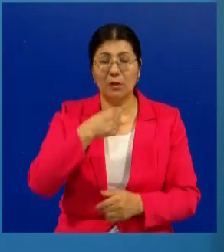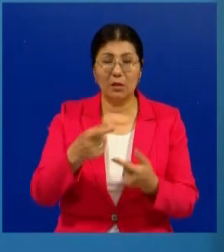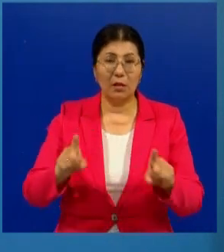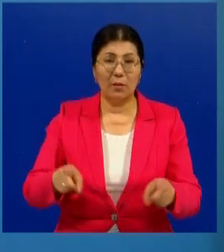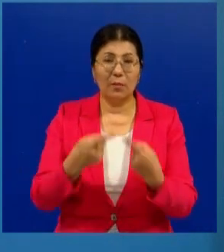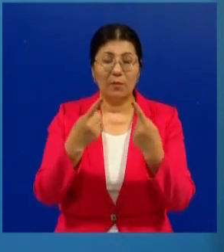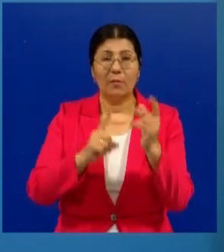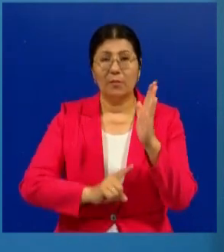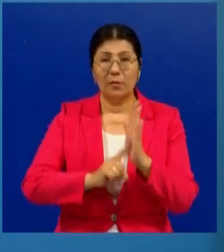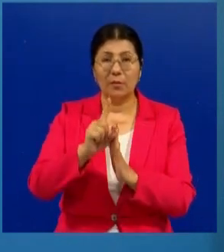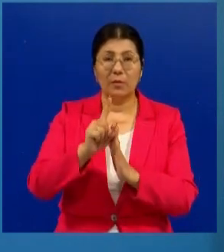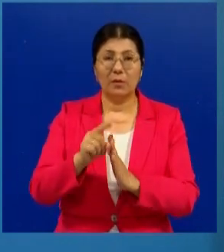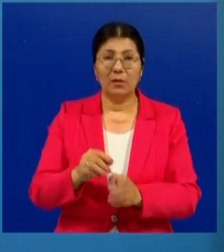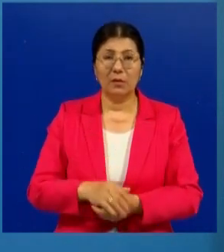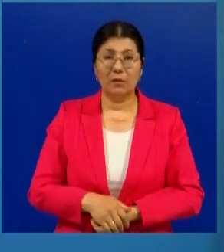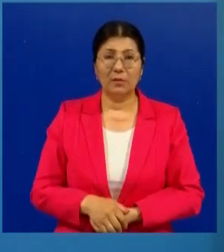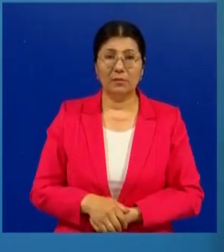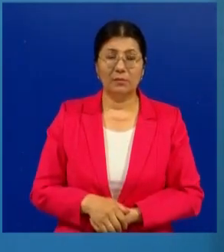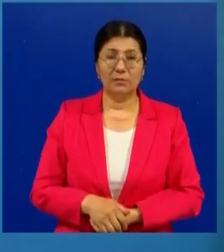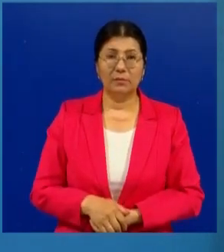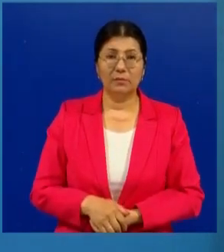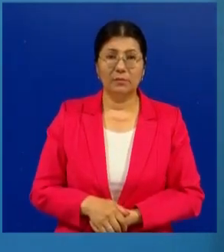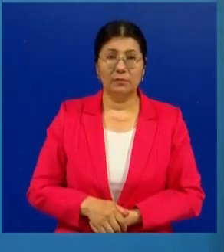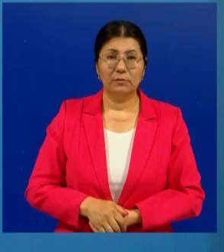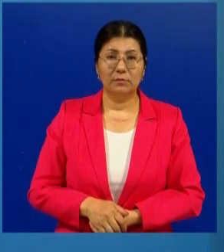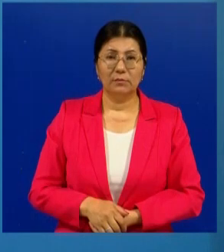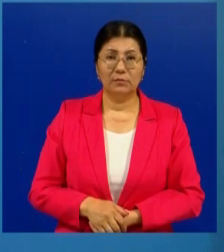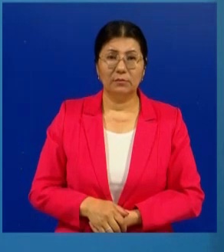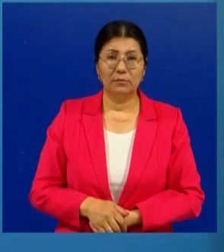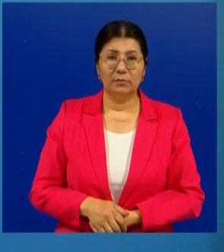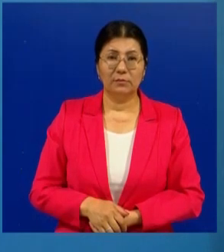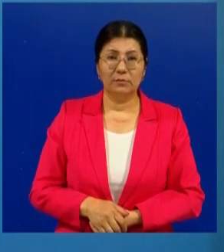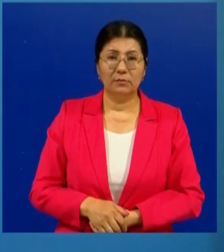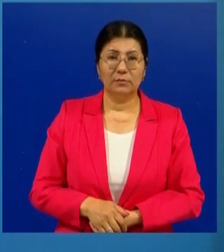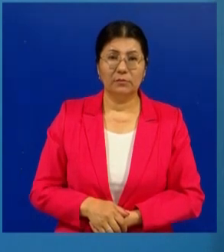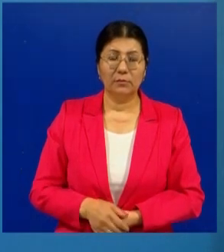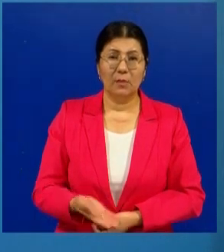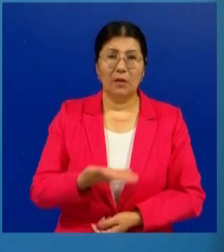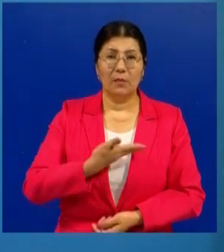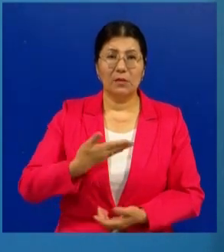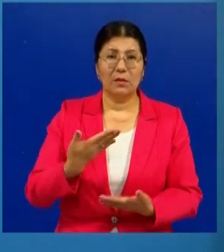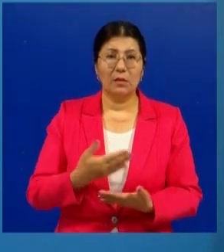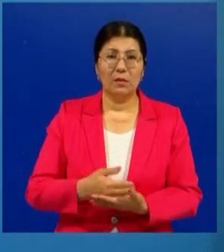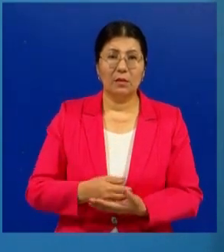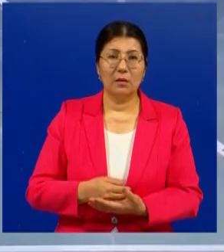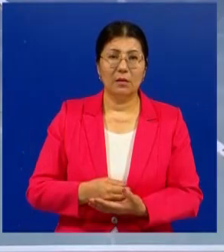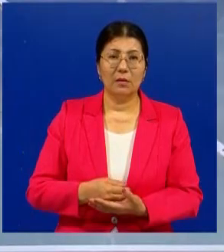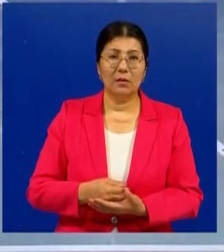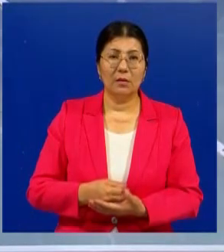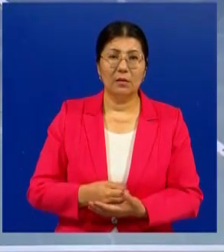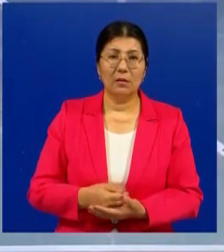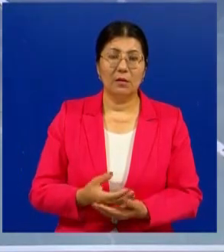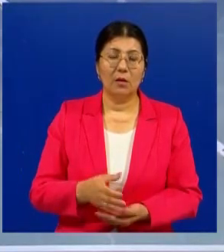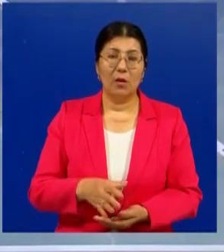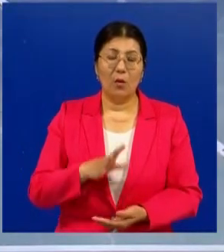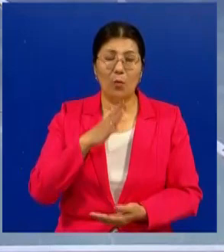де жүргізіліп жатыр, бірақ қазіргі таңда сол мемлекет деңгейінде жүргізіліп атқандығы ғой. Бізге уже уақыт болды деп жатыр.